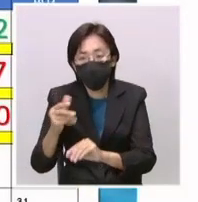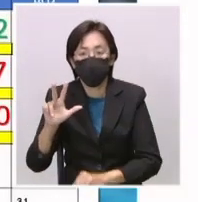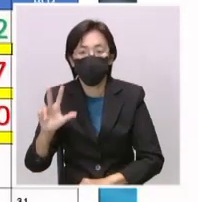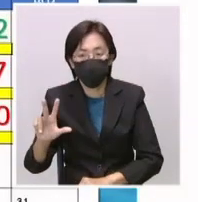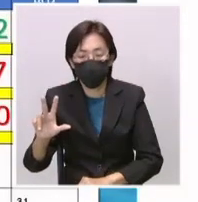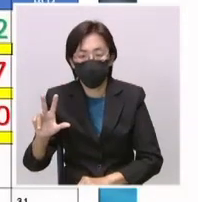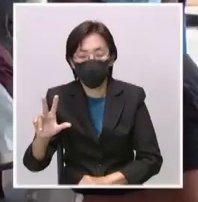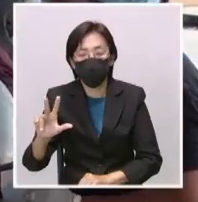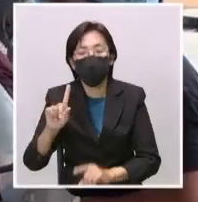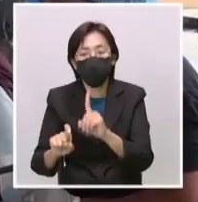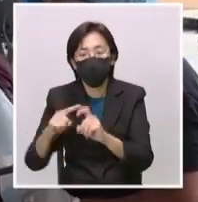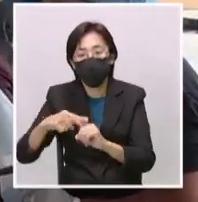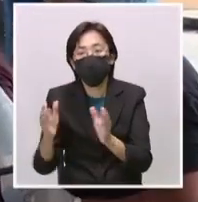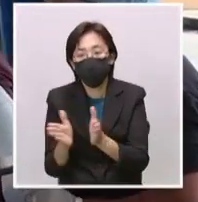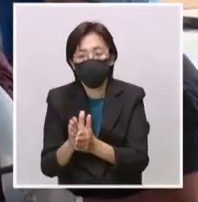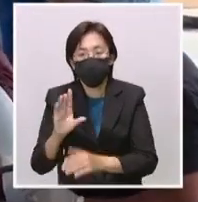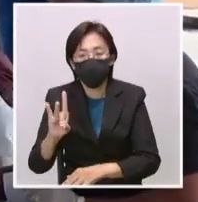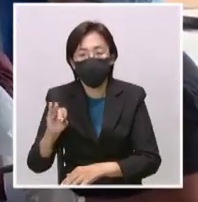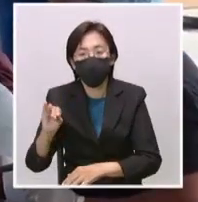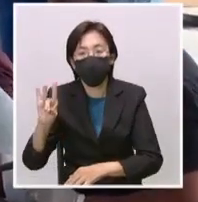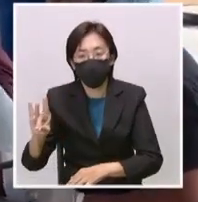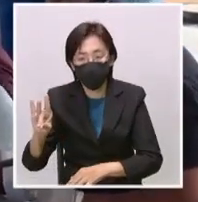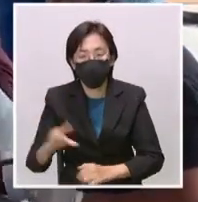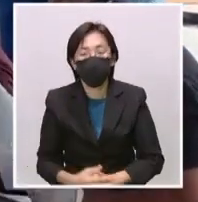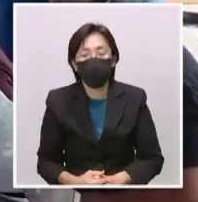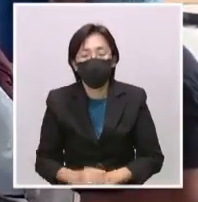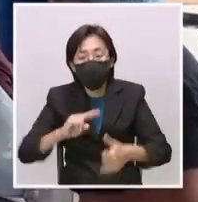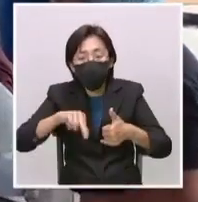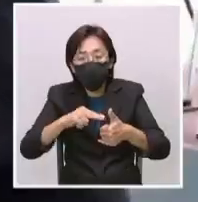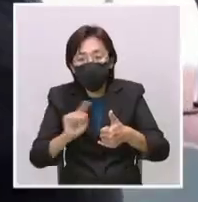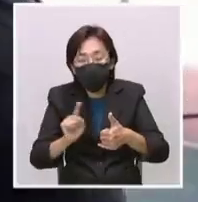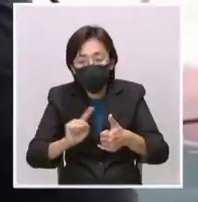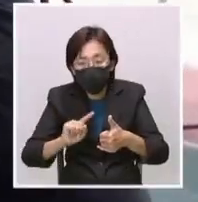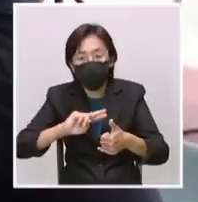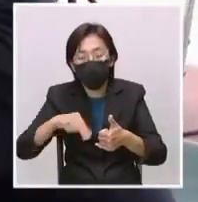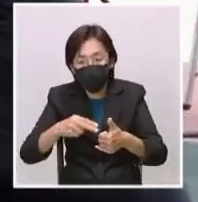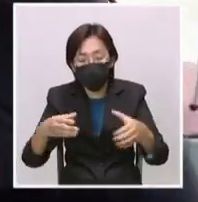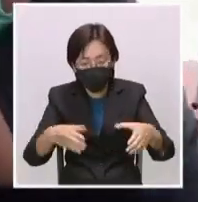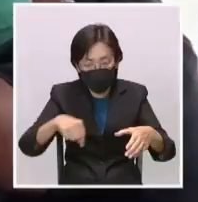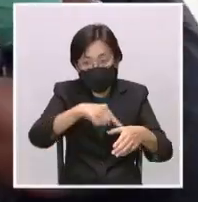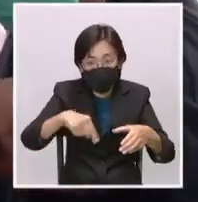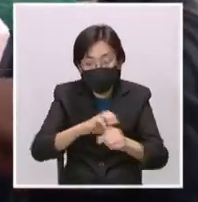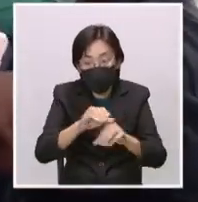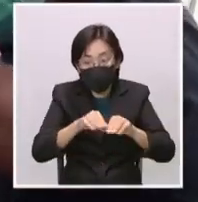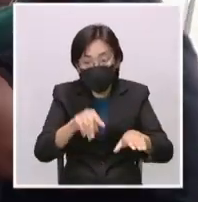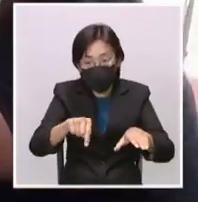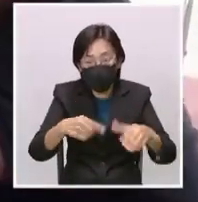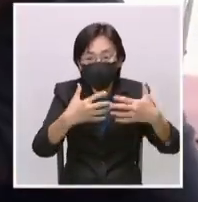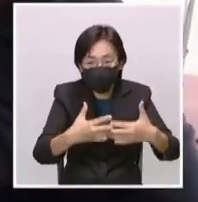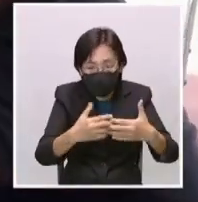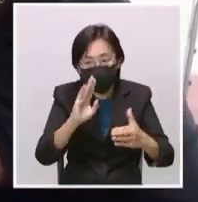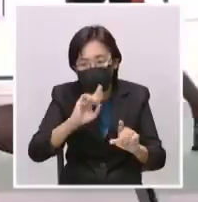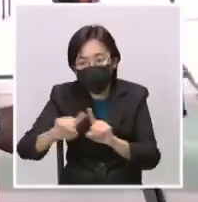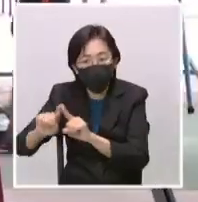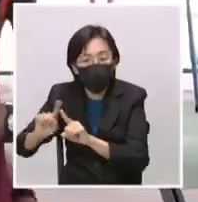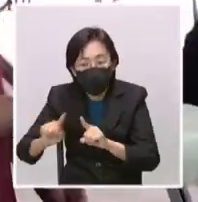นะครับตัวเลขสะสมก็คือ88คนเป็นผลตรวจในคลัสเตอร์หรือว่ากลุ่มก้อนการระบาดในสถานประกอบการหลายแห่ง